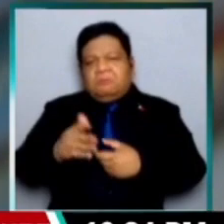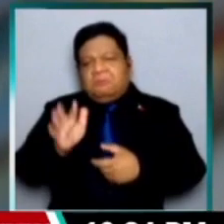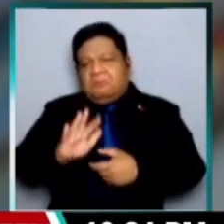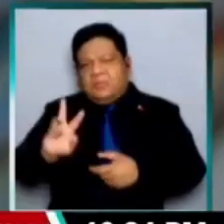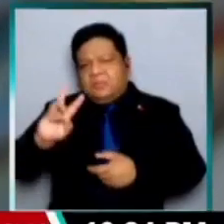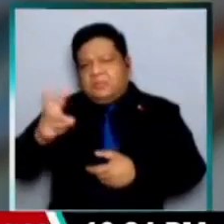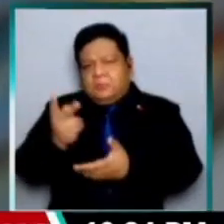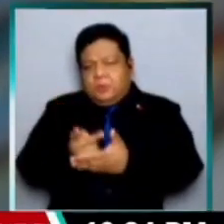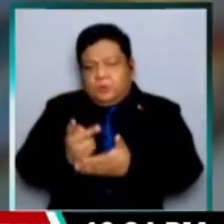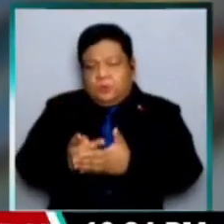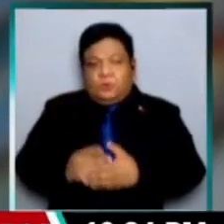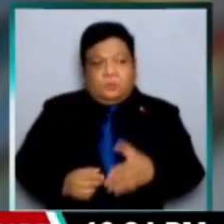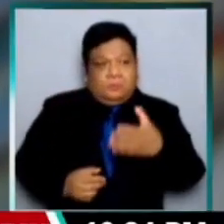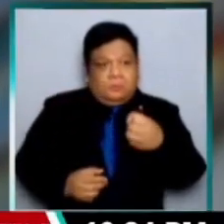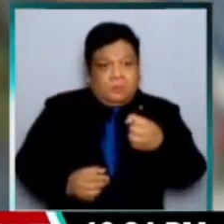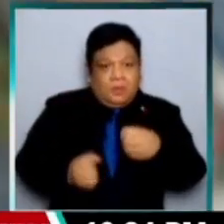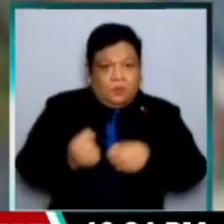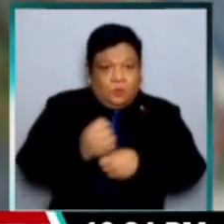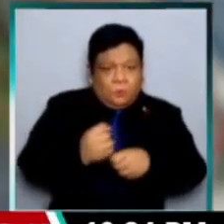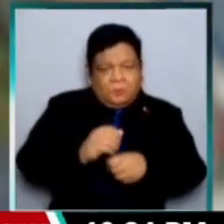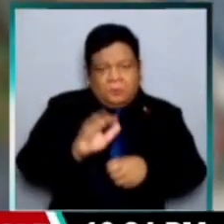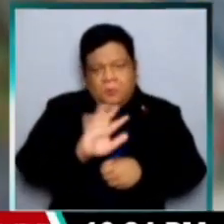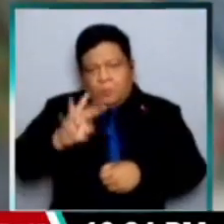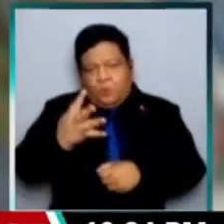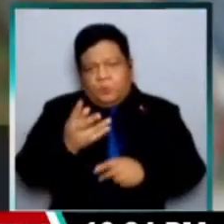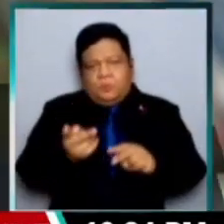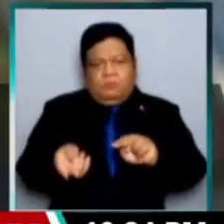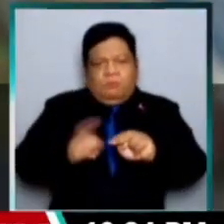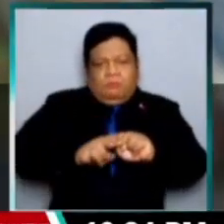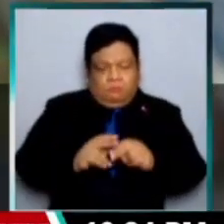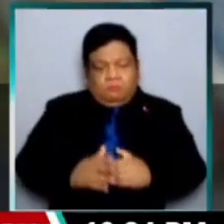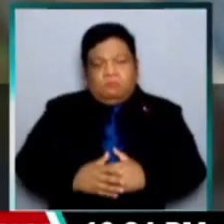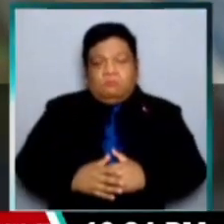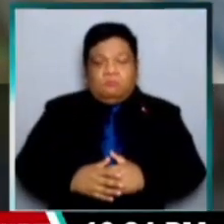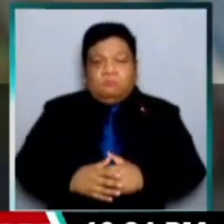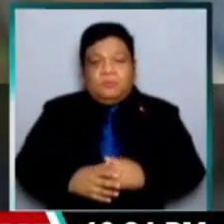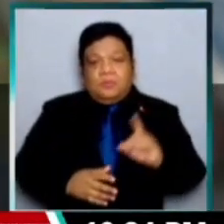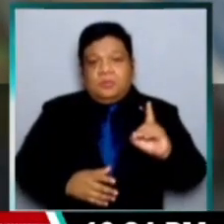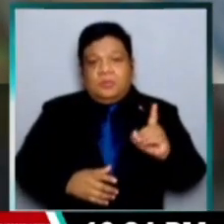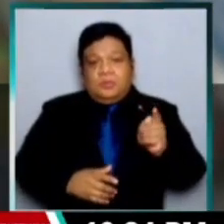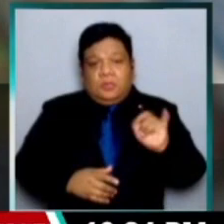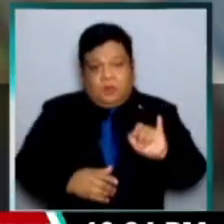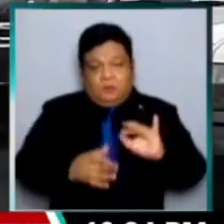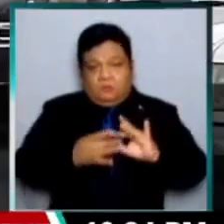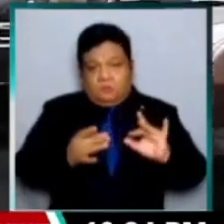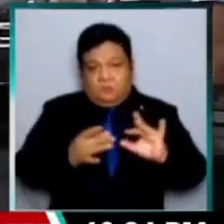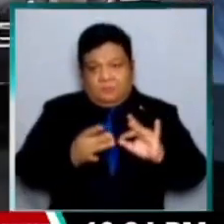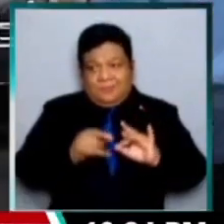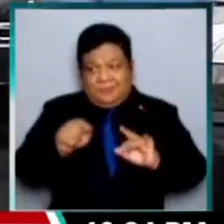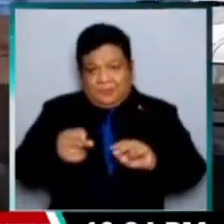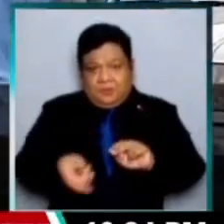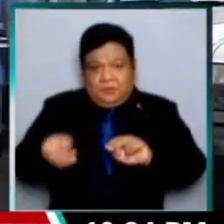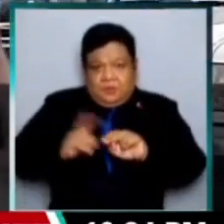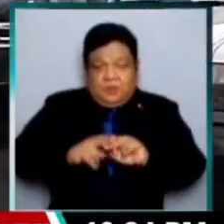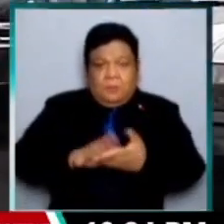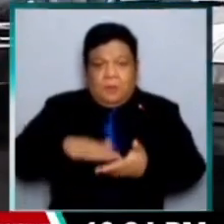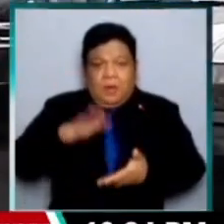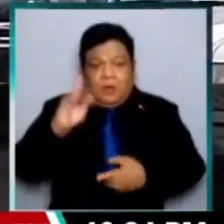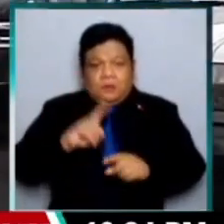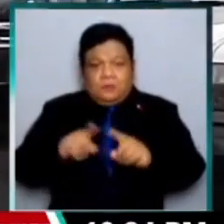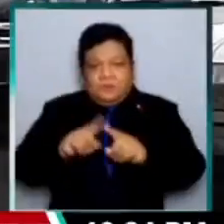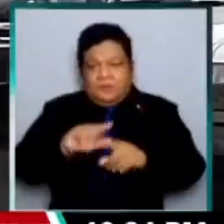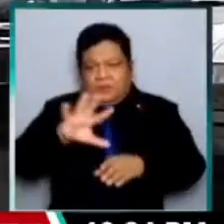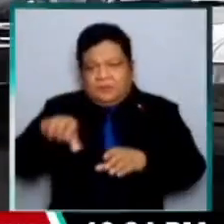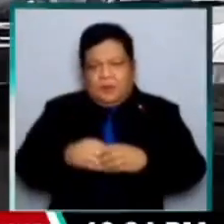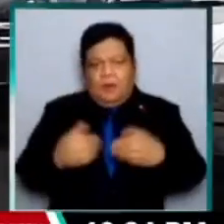kape at noodles. Ayon sa Department of Trade and Industry, hindi kasama sa mga nagmahal yung mga sakop ng suggested retail price